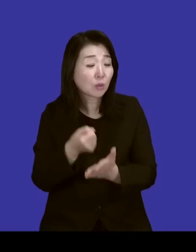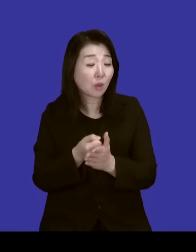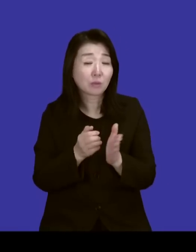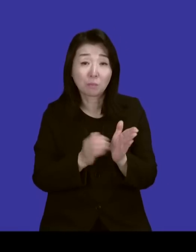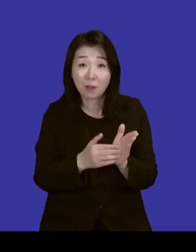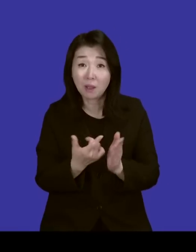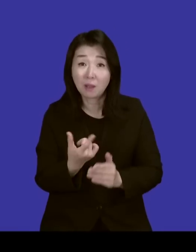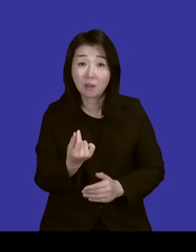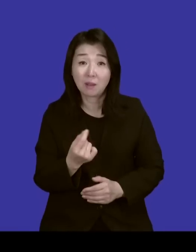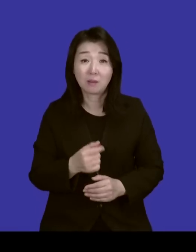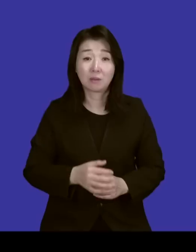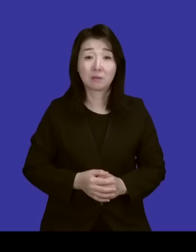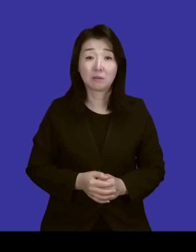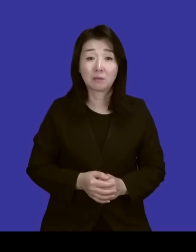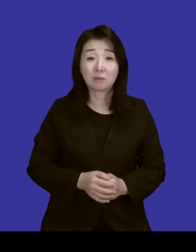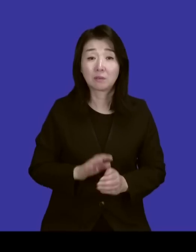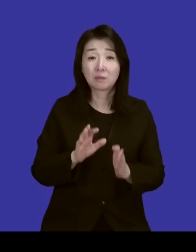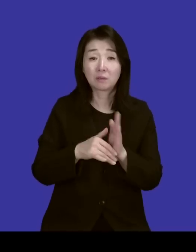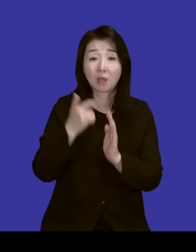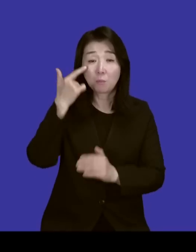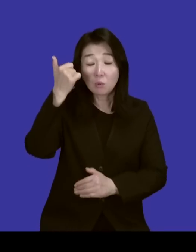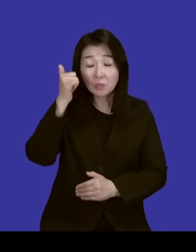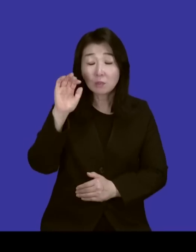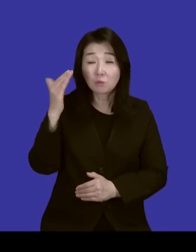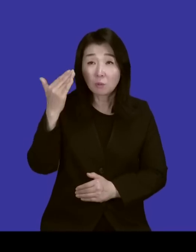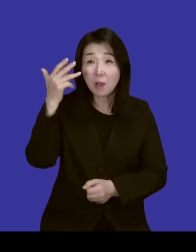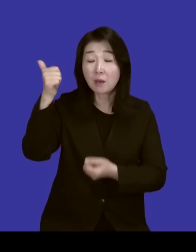하시고 하시잖아요. 그렇죠. 이렇게 목사님이 되시면